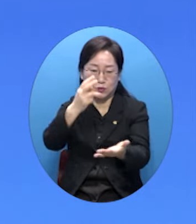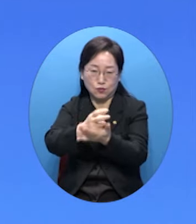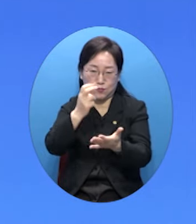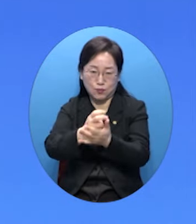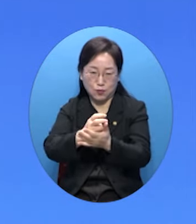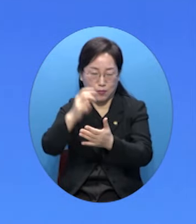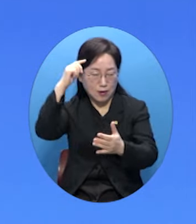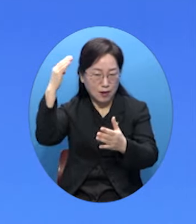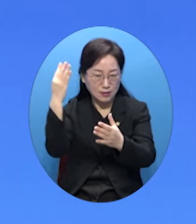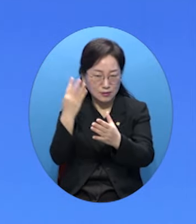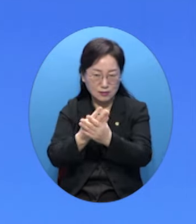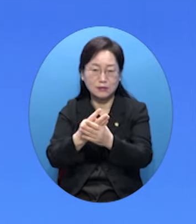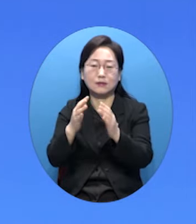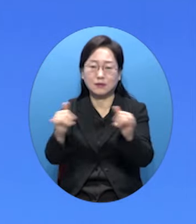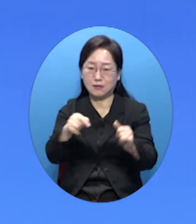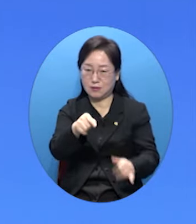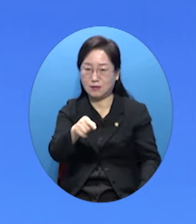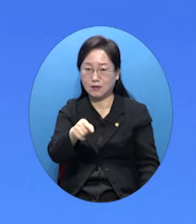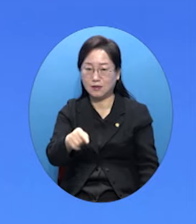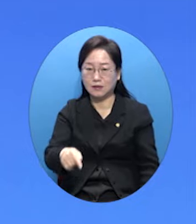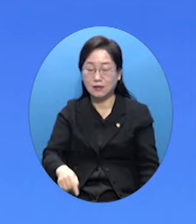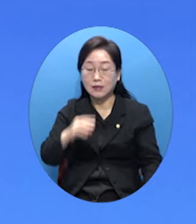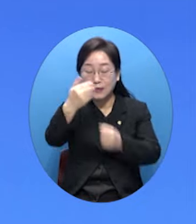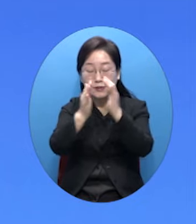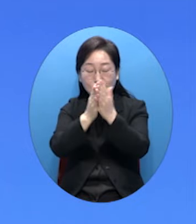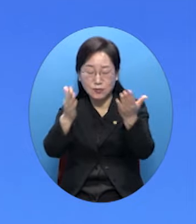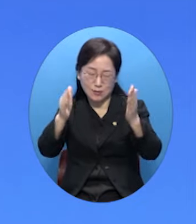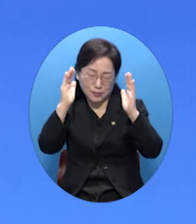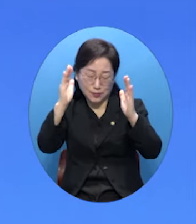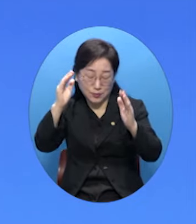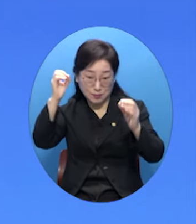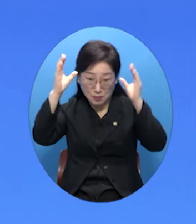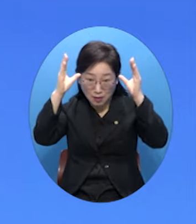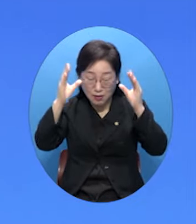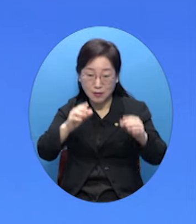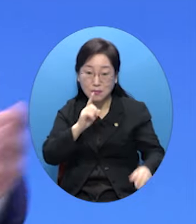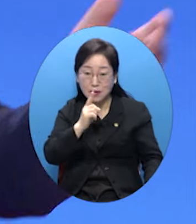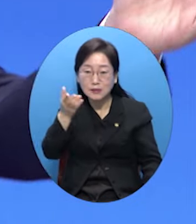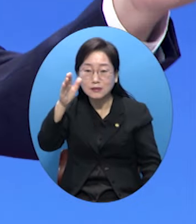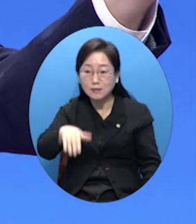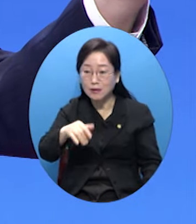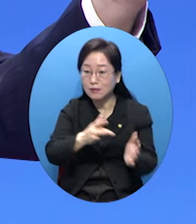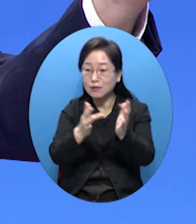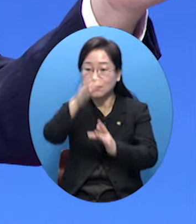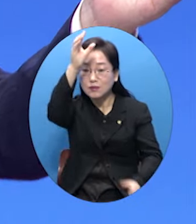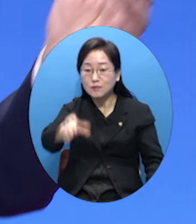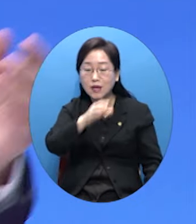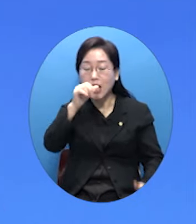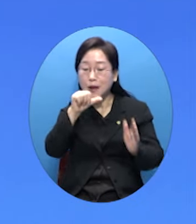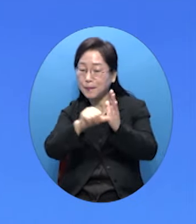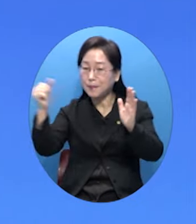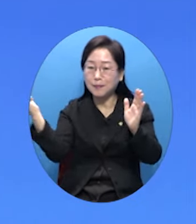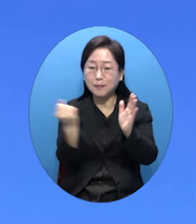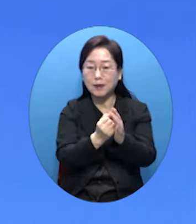학자들, 그 성경을 가장 많이 안다는 사람들이 예수님을 십자가 못 박아 죽였습니다. 왜?